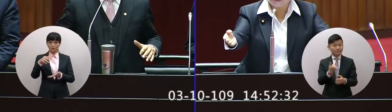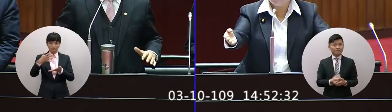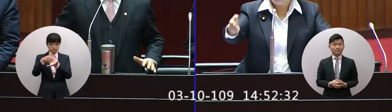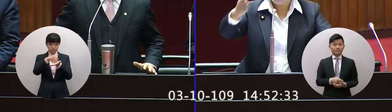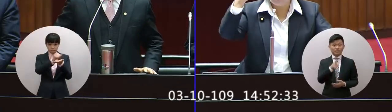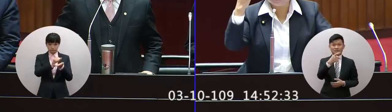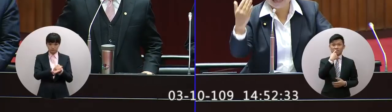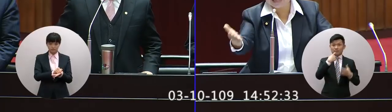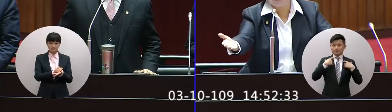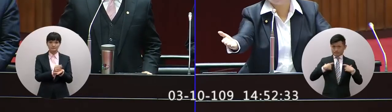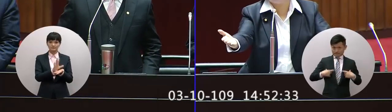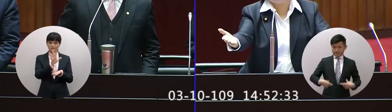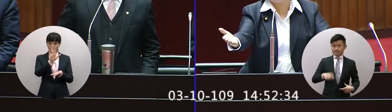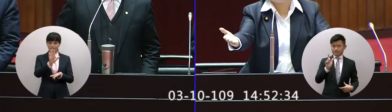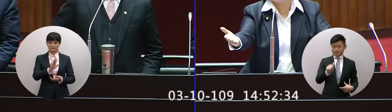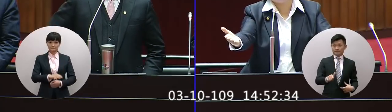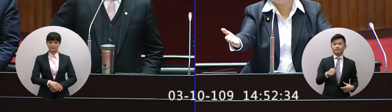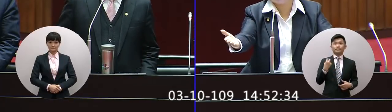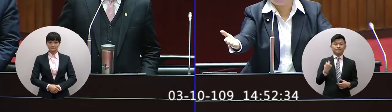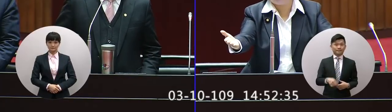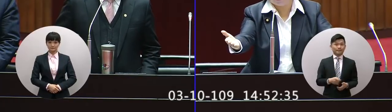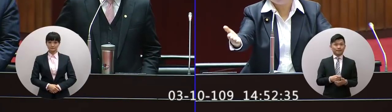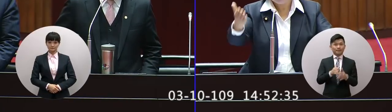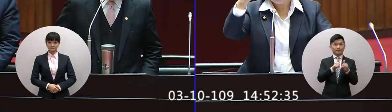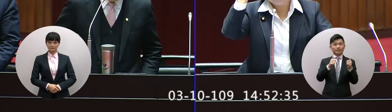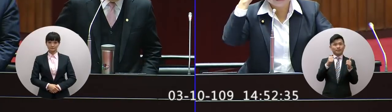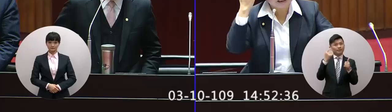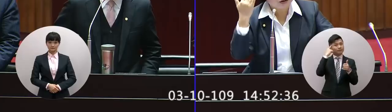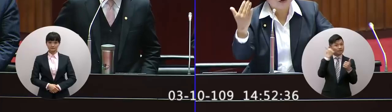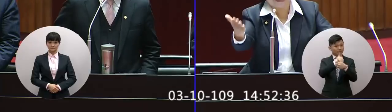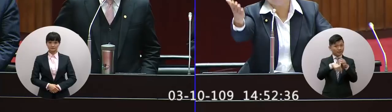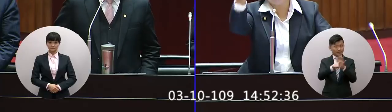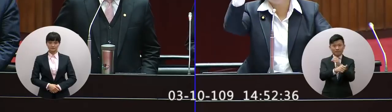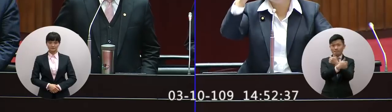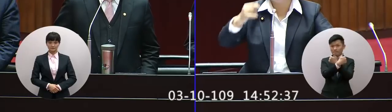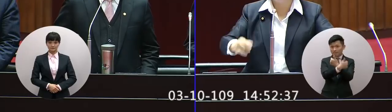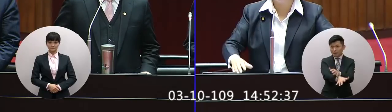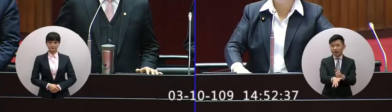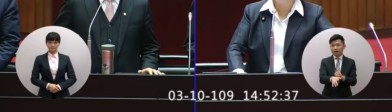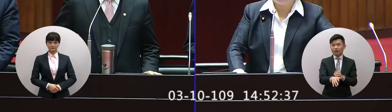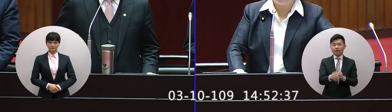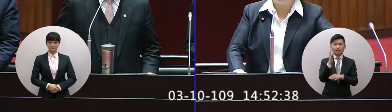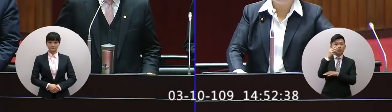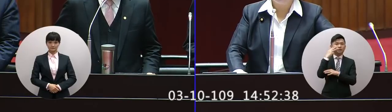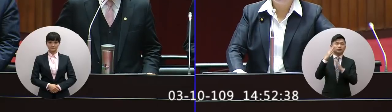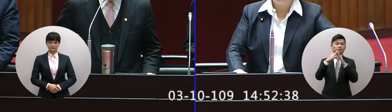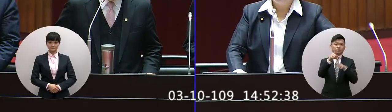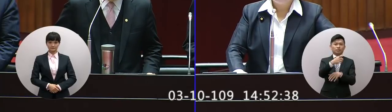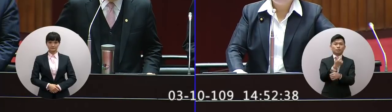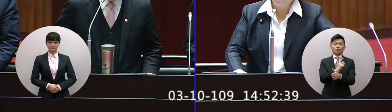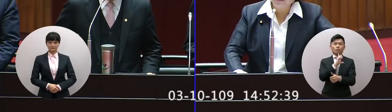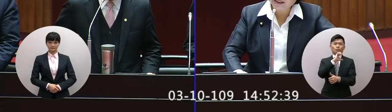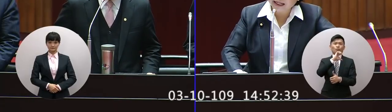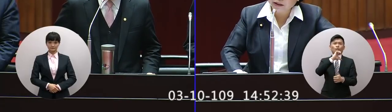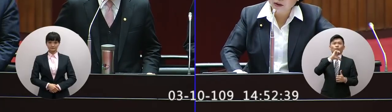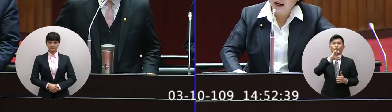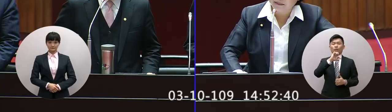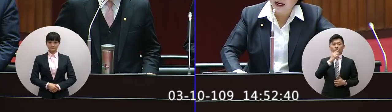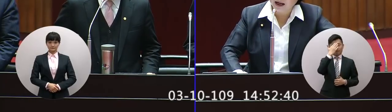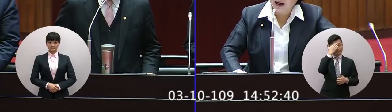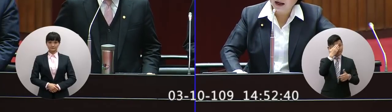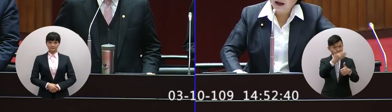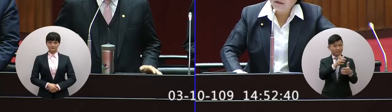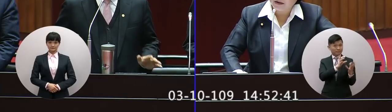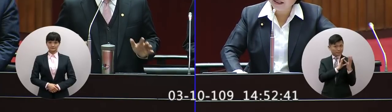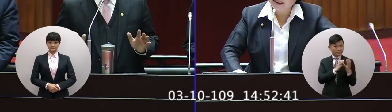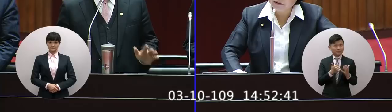你是律师，又担任过民意代表，你是最资深的政治家，拜托您来做好